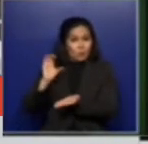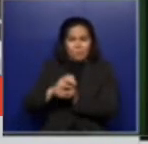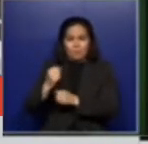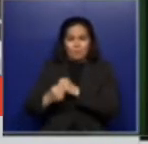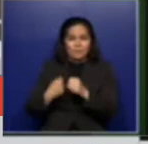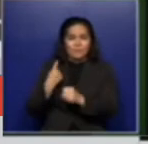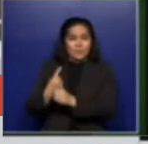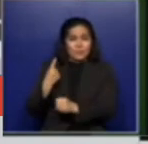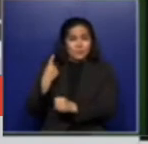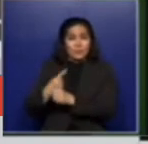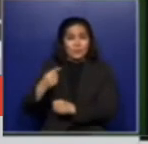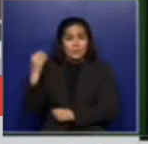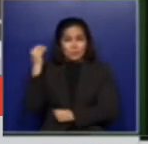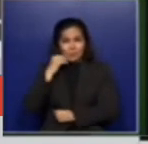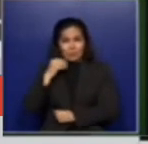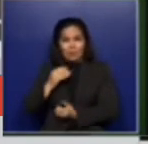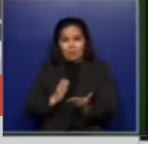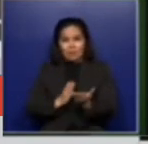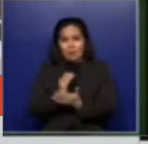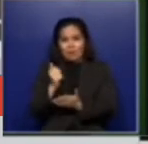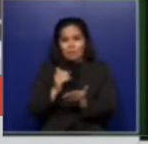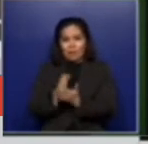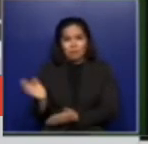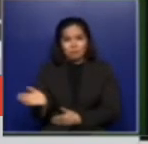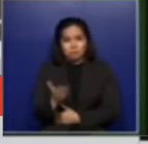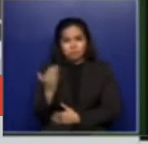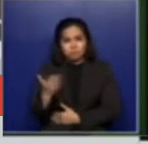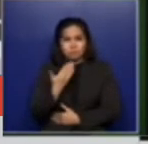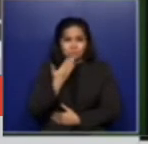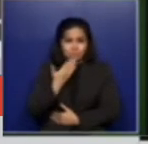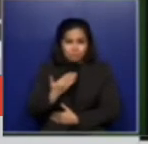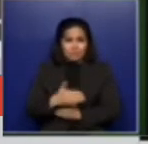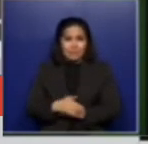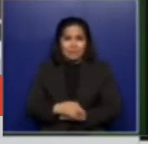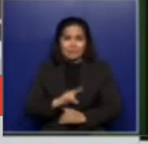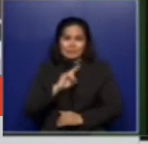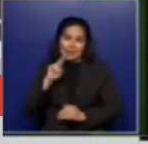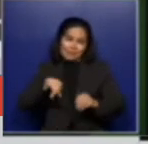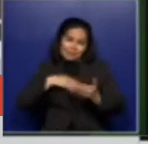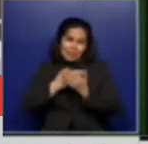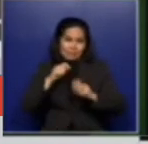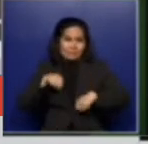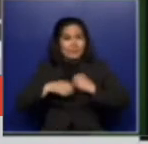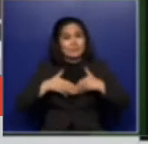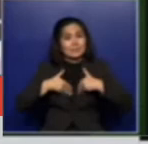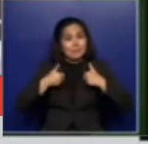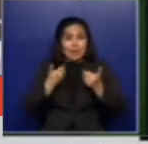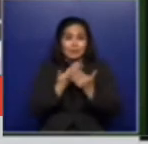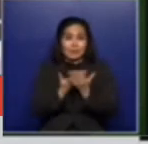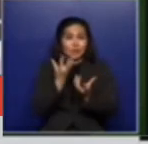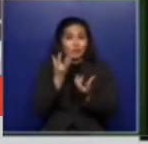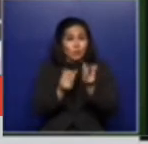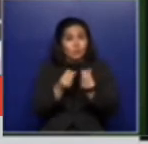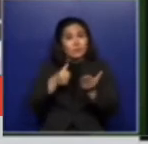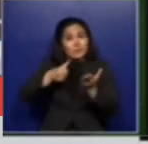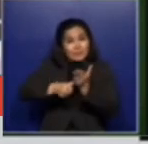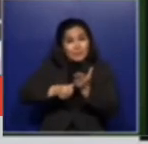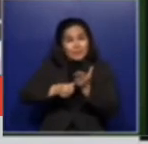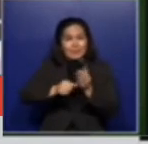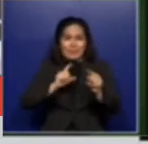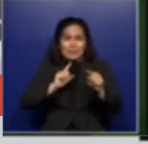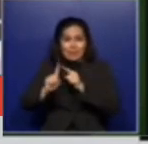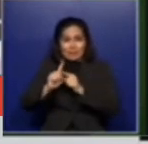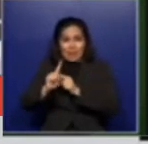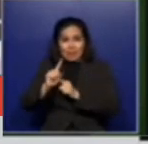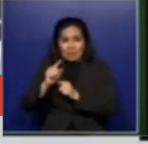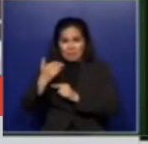นั้นท่านผ่านสะดวกท่านใช้สบายงบสมดุลวันนี้มีหนี้สินหลาย